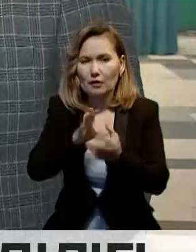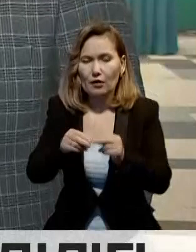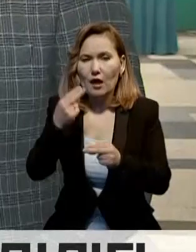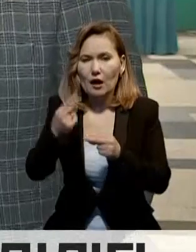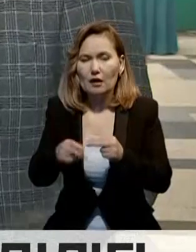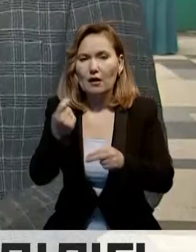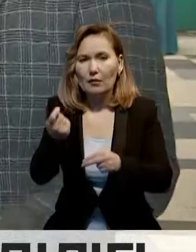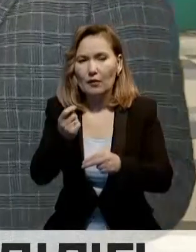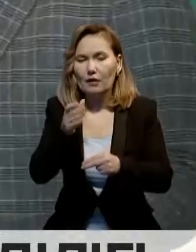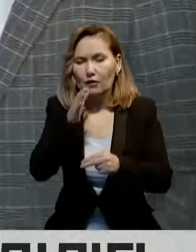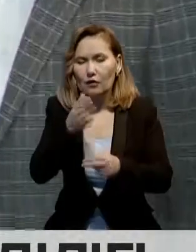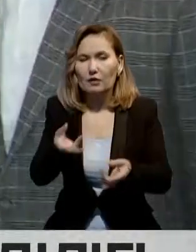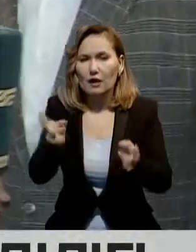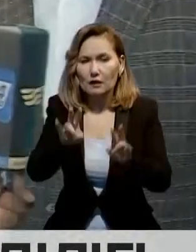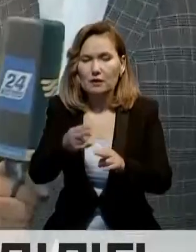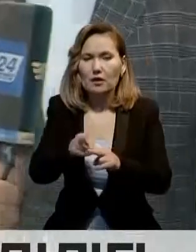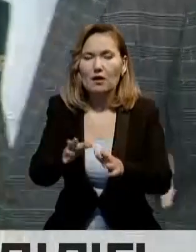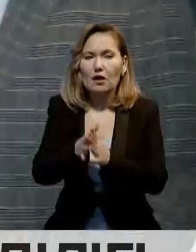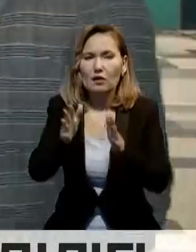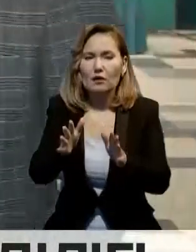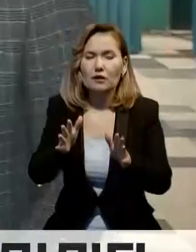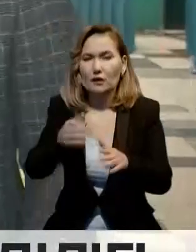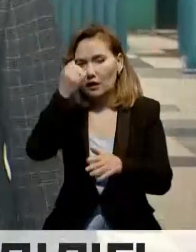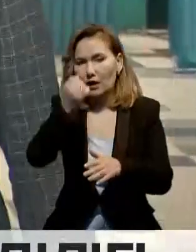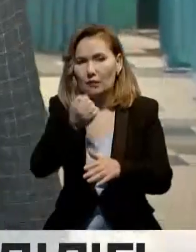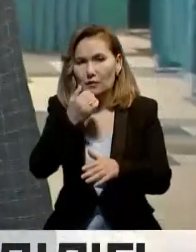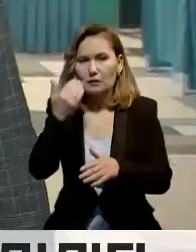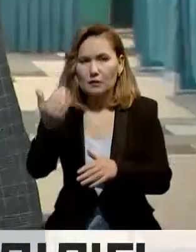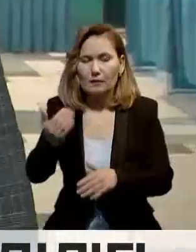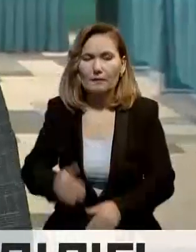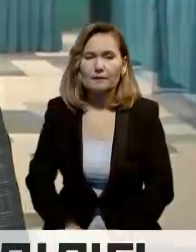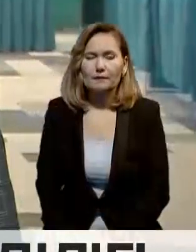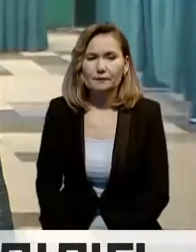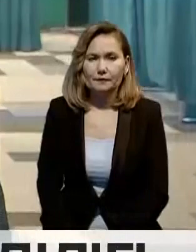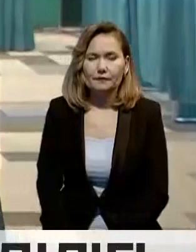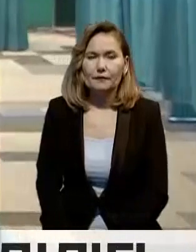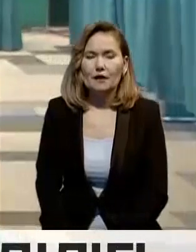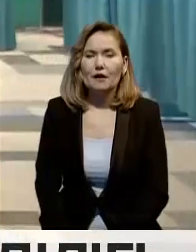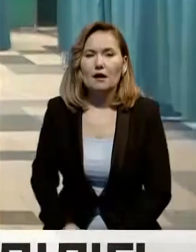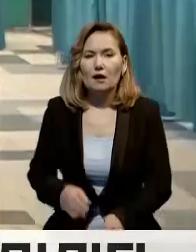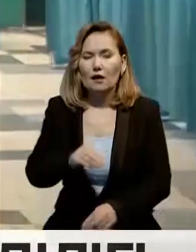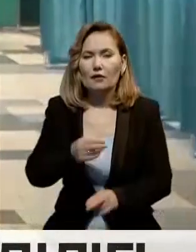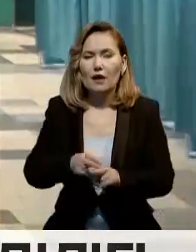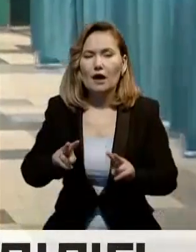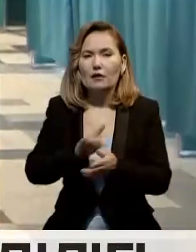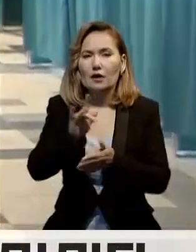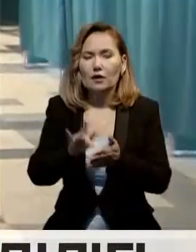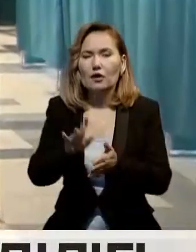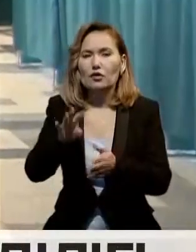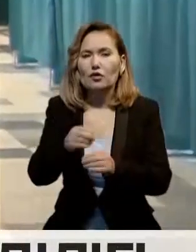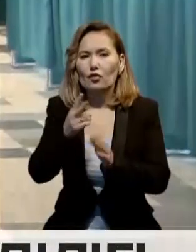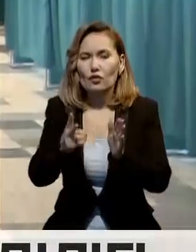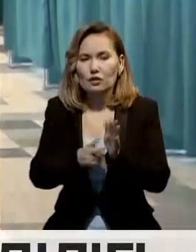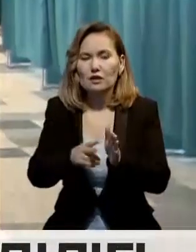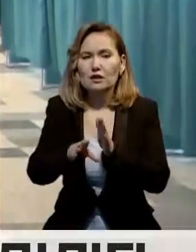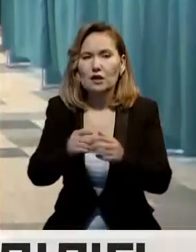аяқталуына аз қалды, сондықтан да сіздерге көп рахмет, еңбектеріңізге, сұхбат бергеніңізге алғыс білдіремін. Азамат, өзіңіз айтып өткендей, Астанада 417 сайлау учаскесі